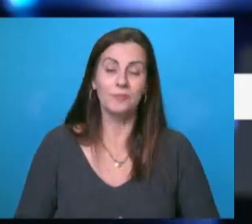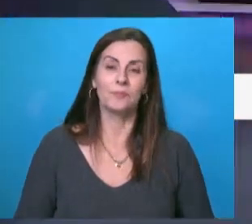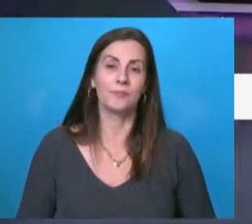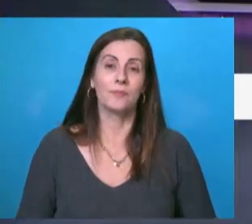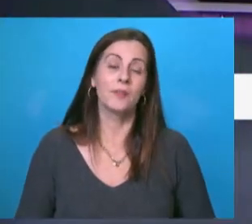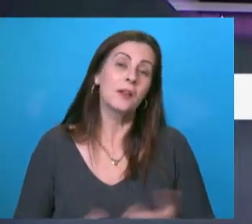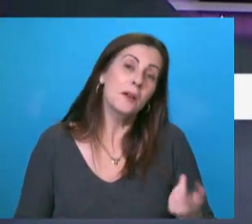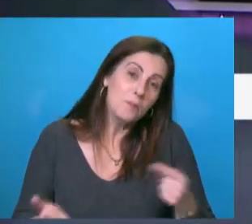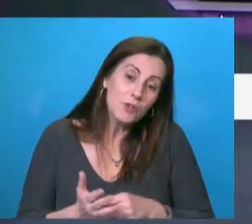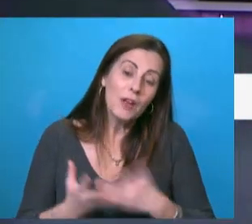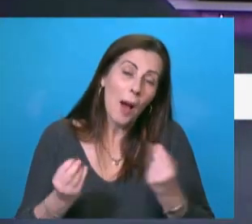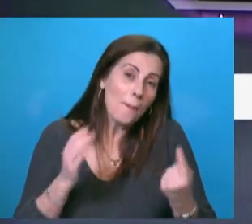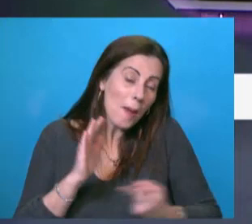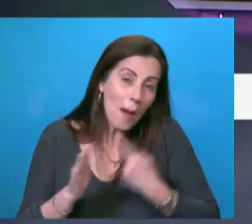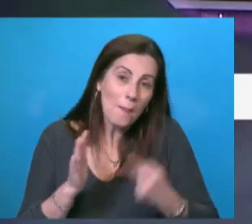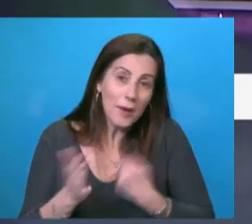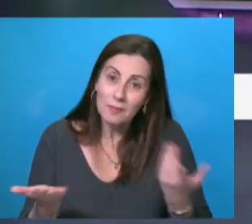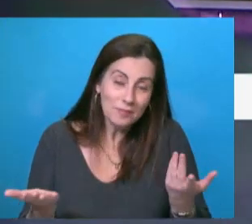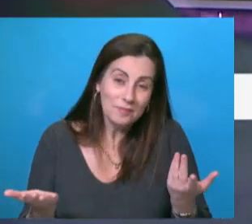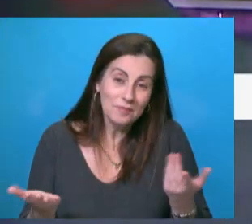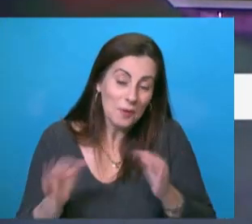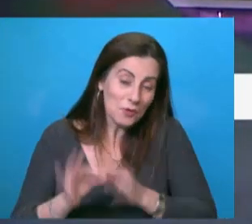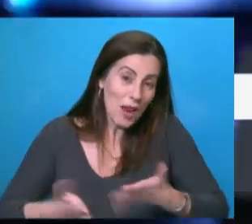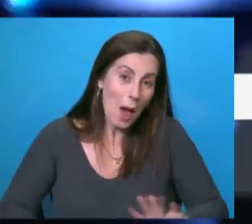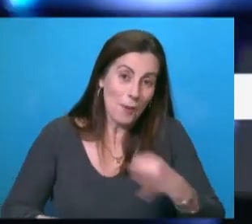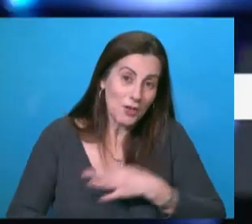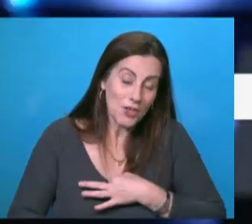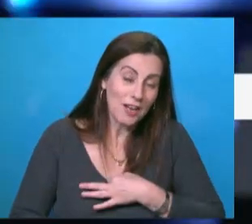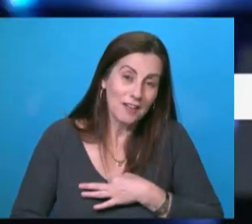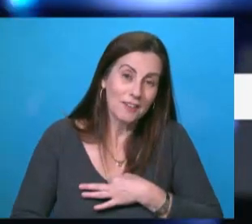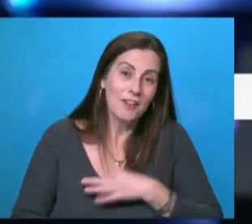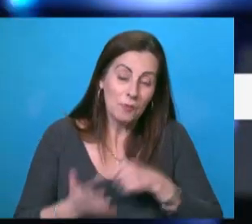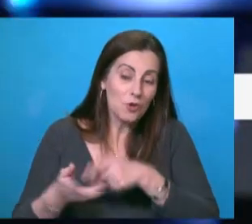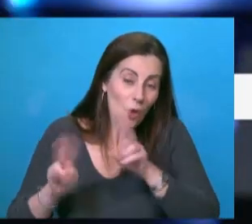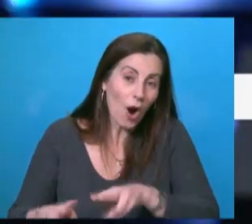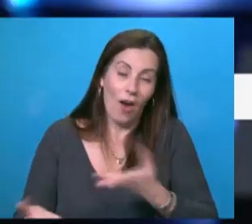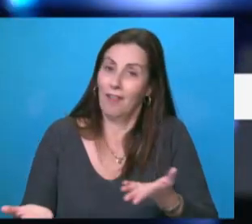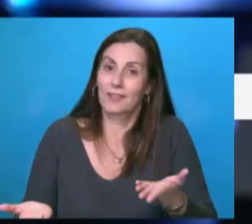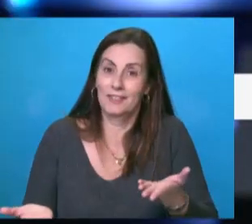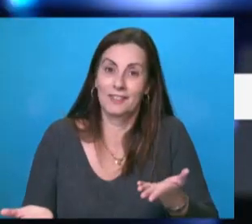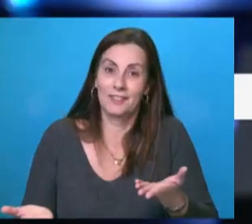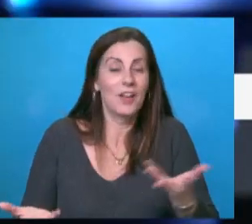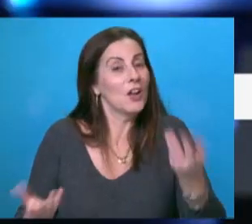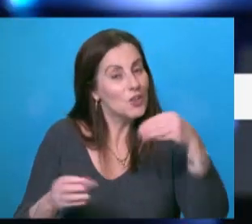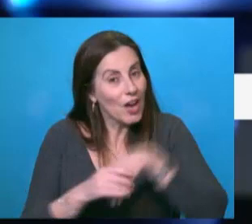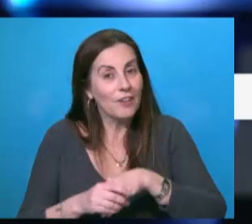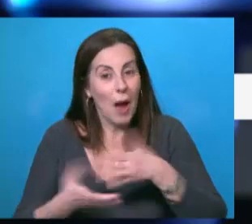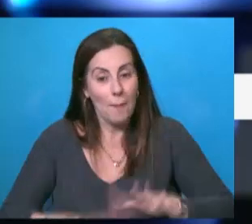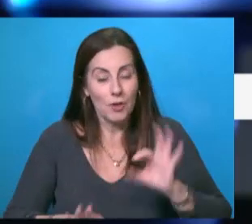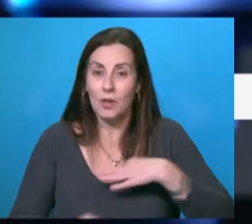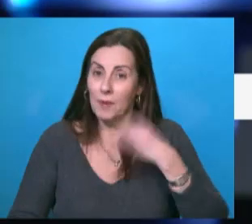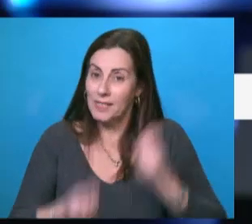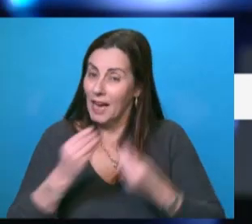בשביל, הרבה פעמים עבור הבן שלי גם, כדי שהוא יוכל להשתתף, והבן שלי באמת משחק